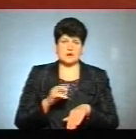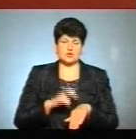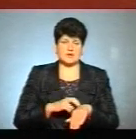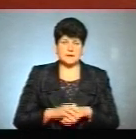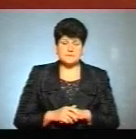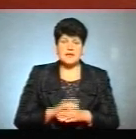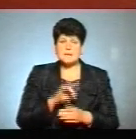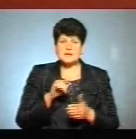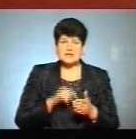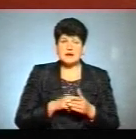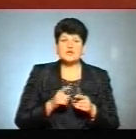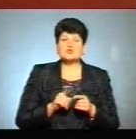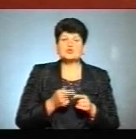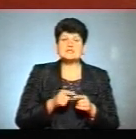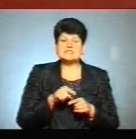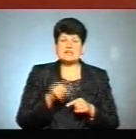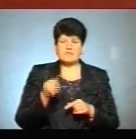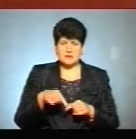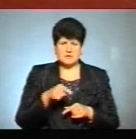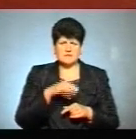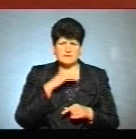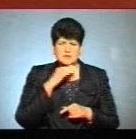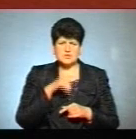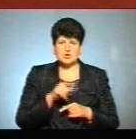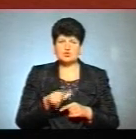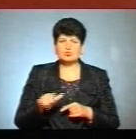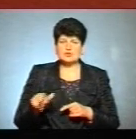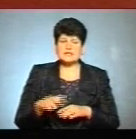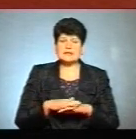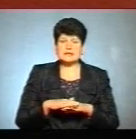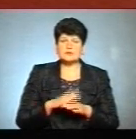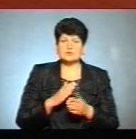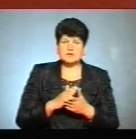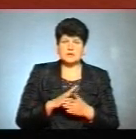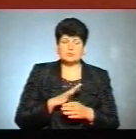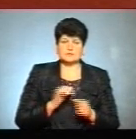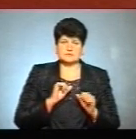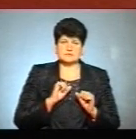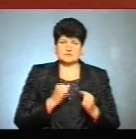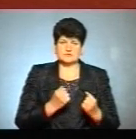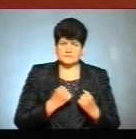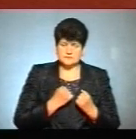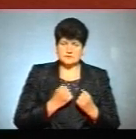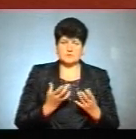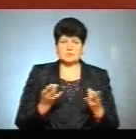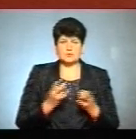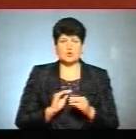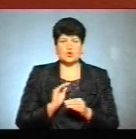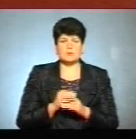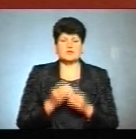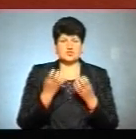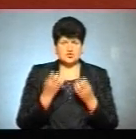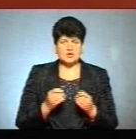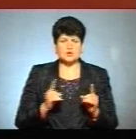Питання стосовно цих вимог. Чи достатньо їх, аби люди, які на ринку знаходяться, були в безпеці? Чи потрібно додати ще